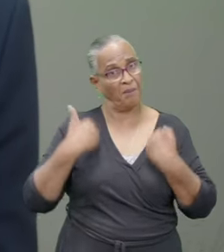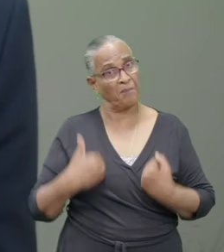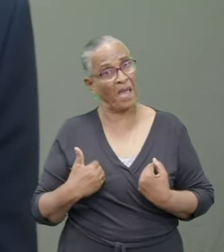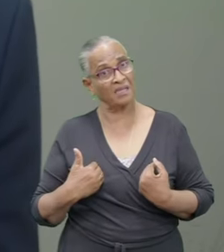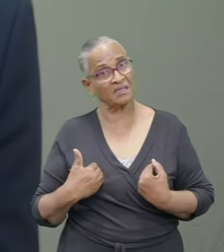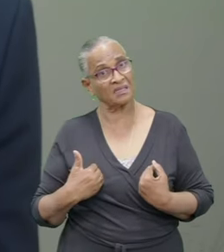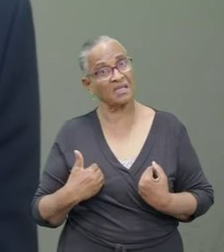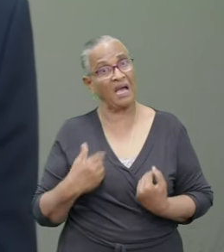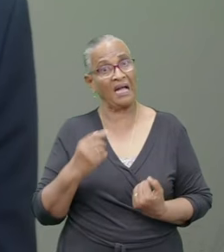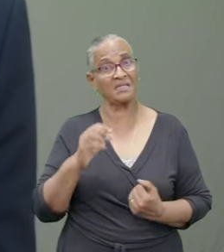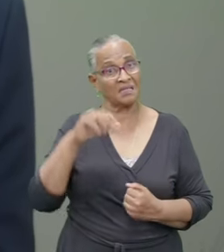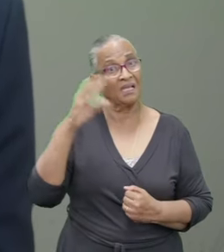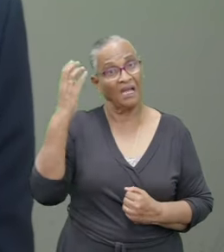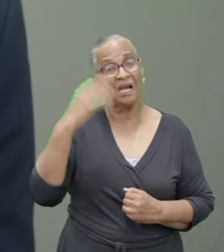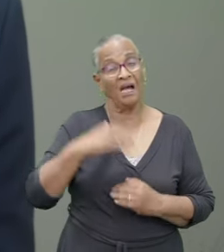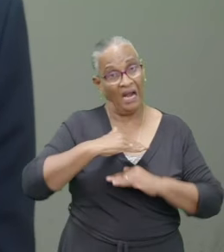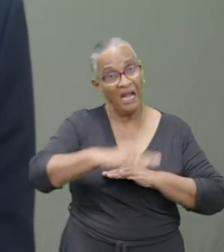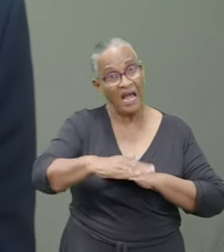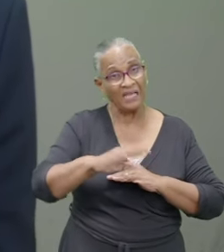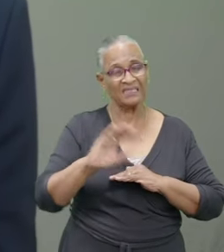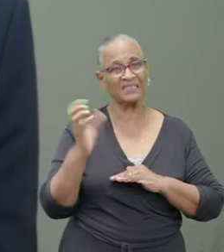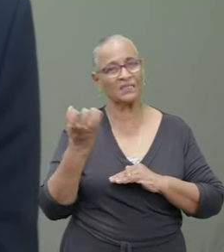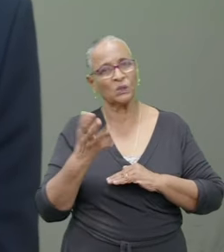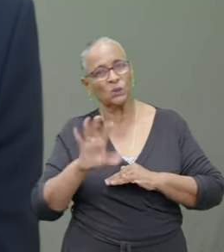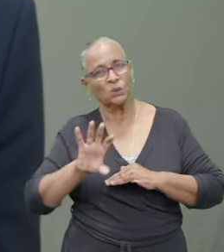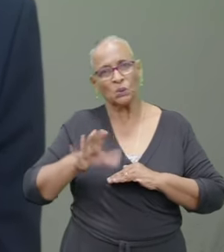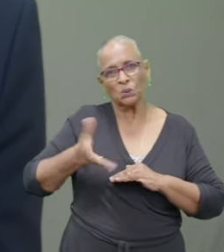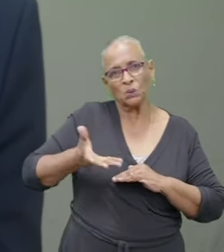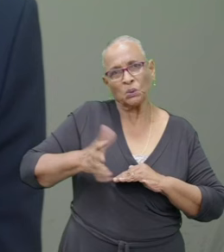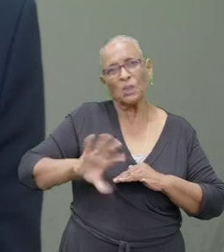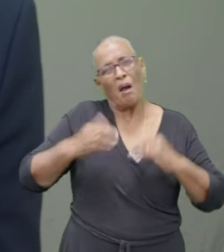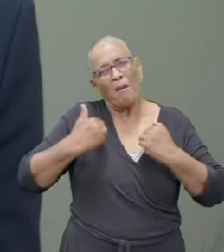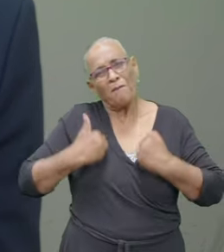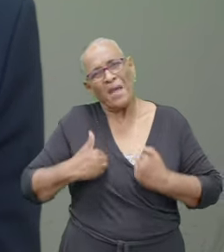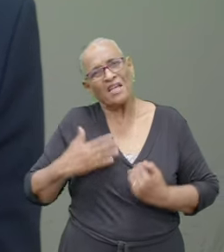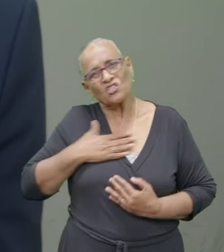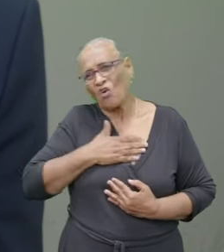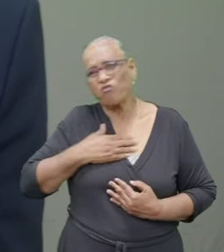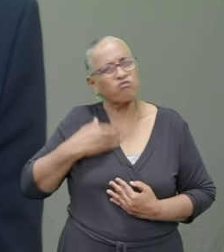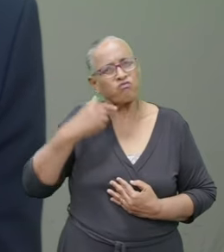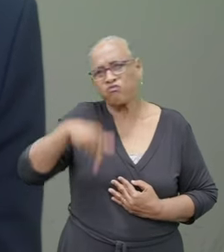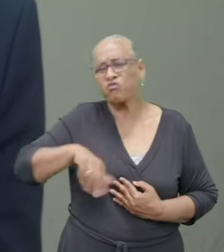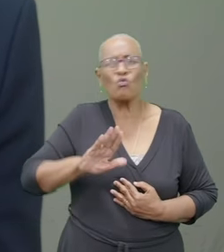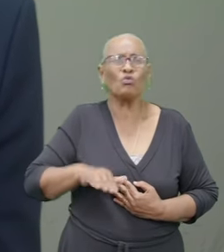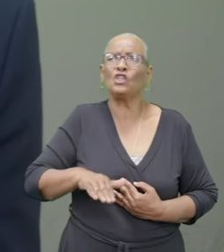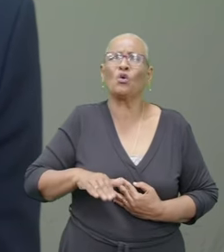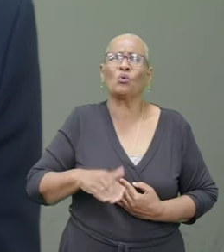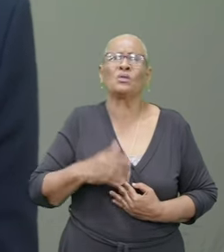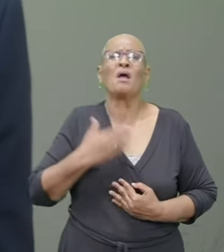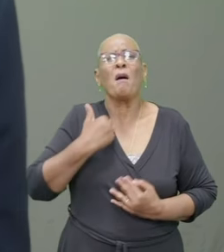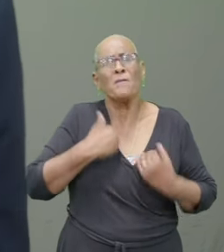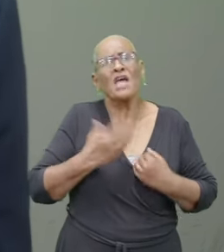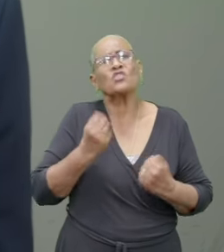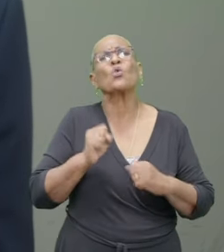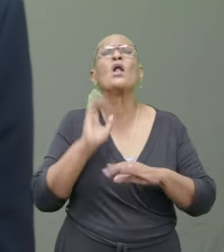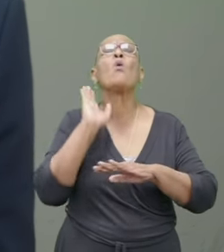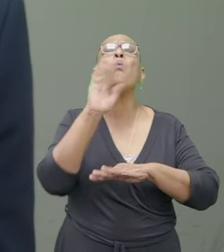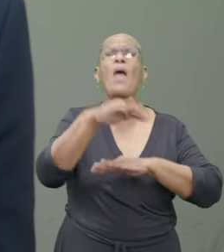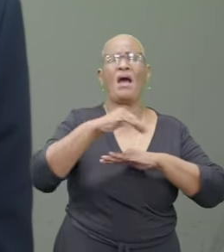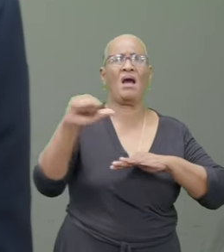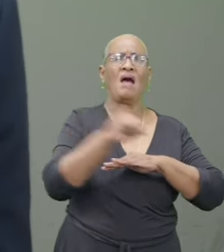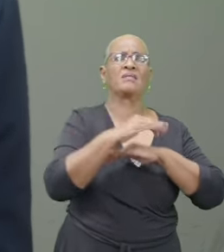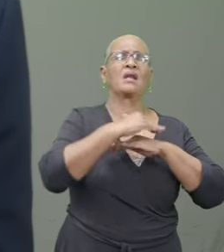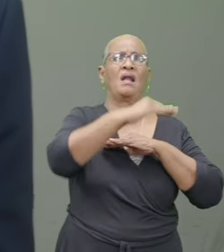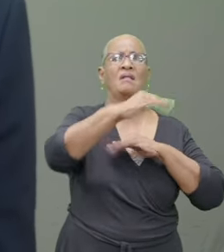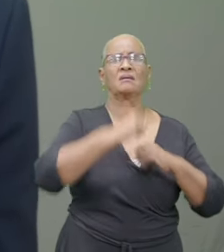hoe ernstig die pushfactor is. Aan de andere kant is er een pullfactor bij brain drain, waarbij landen die in